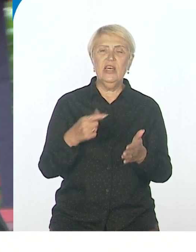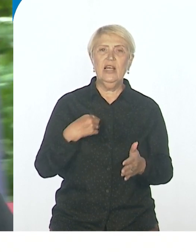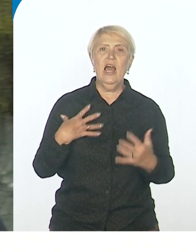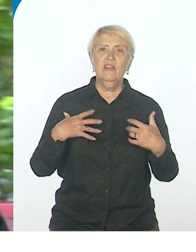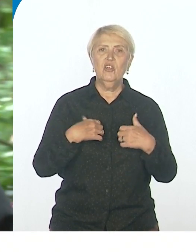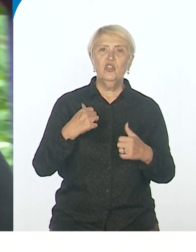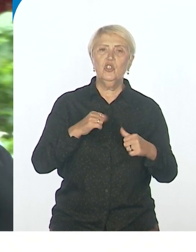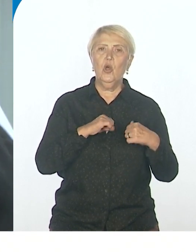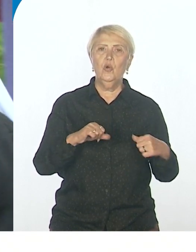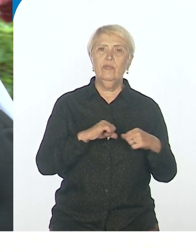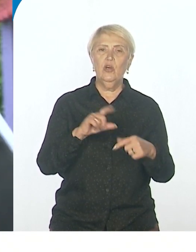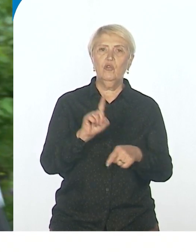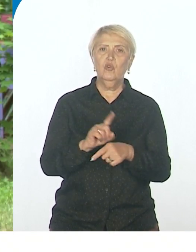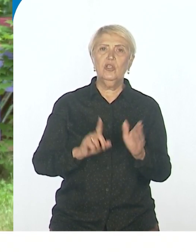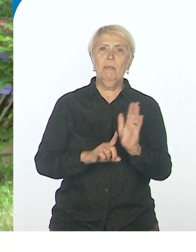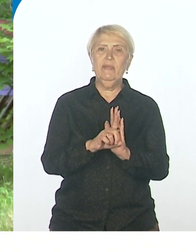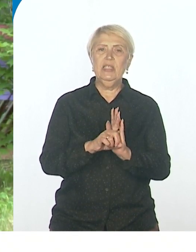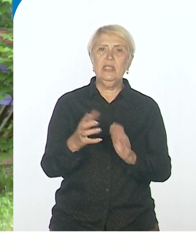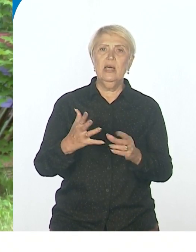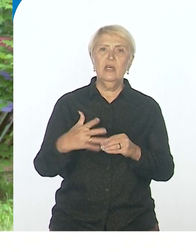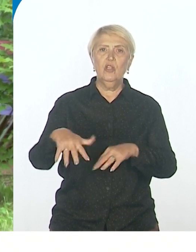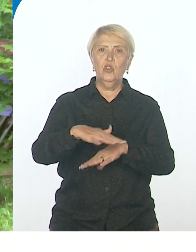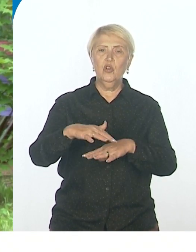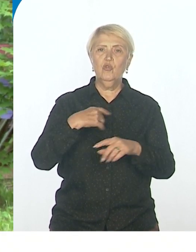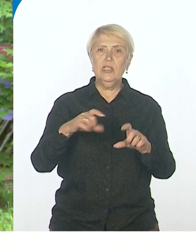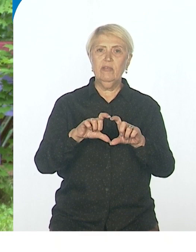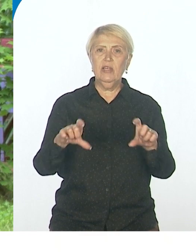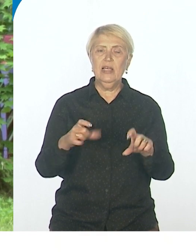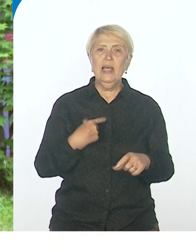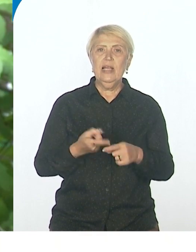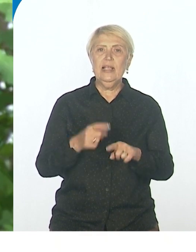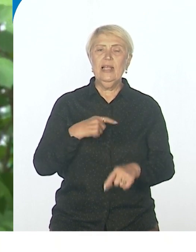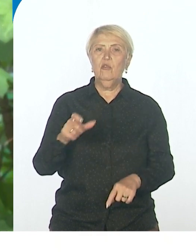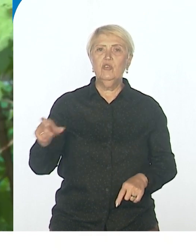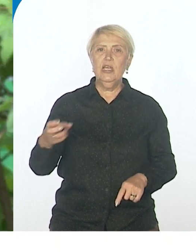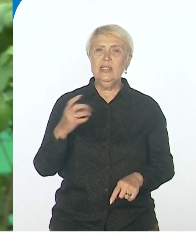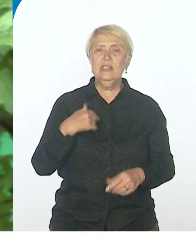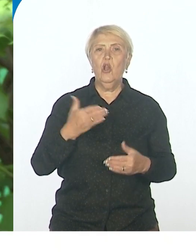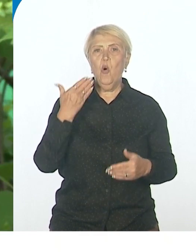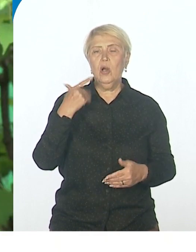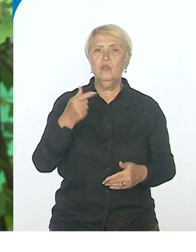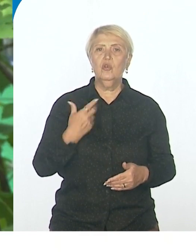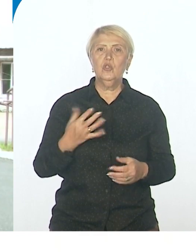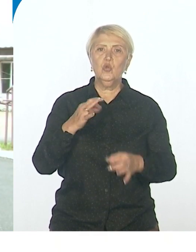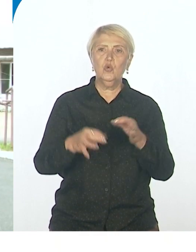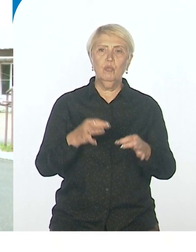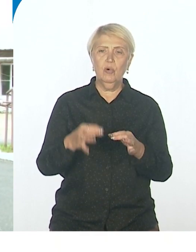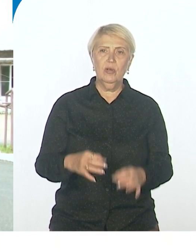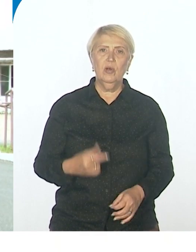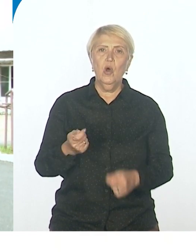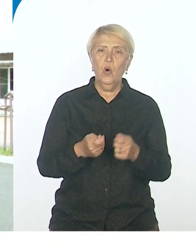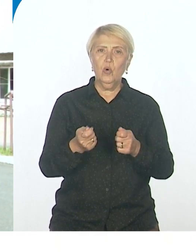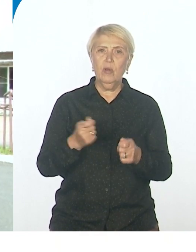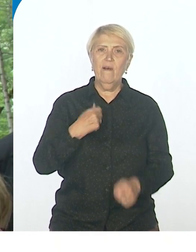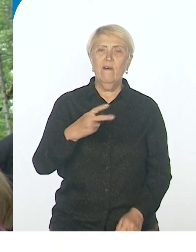их Софии должен появиться на территории заведения для людей с нелегкой судьбой. Такое намерение выразил руководитель 2-го